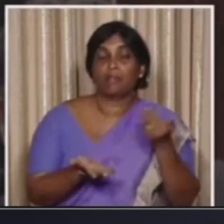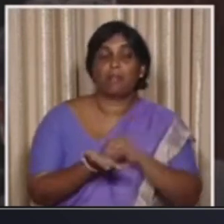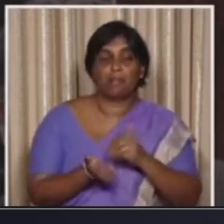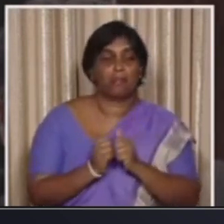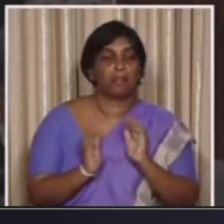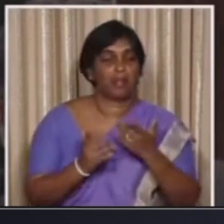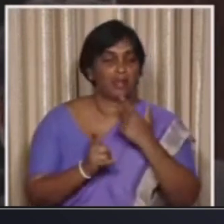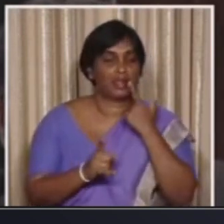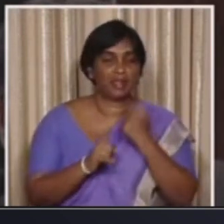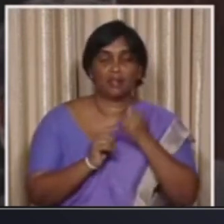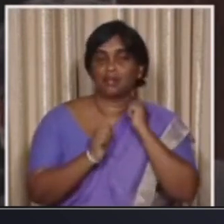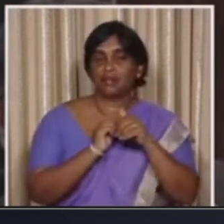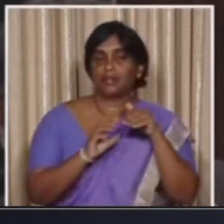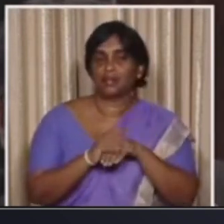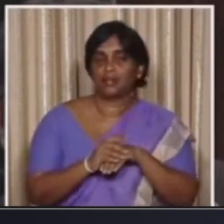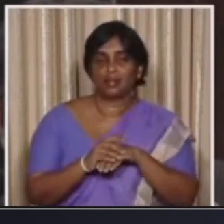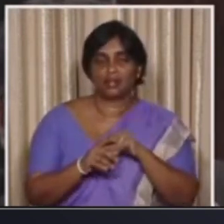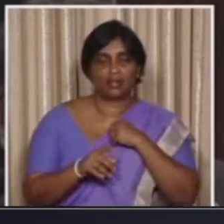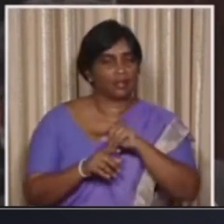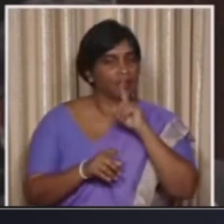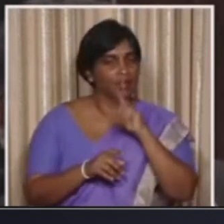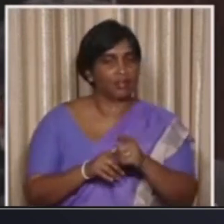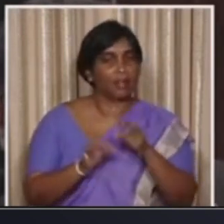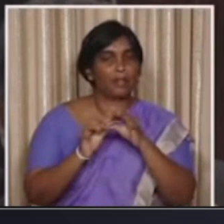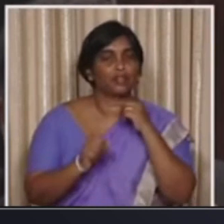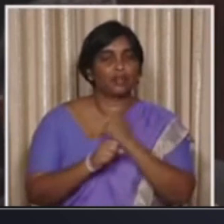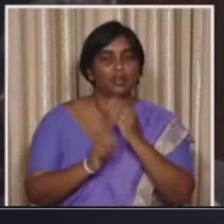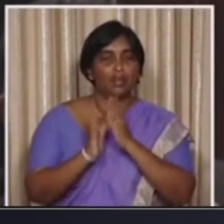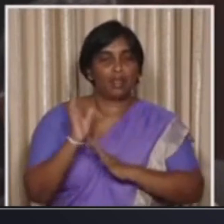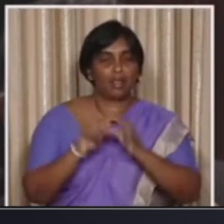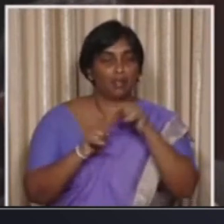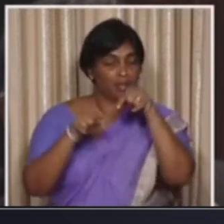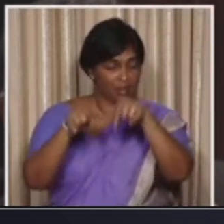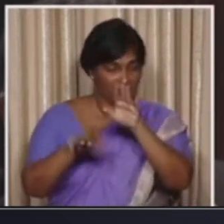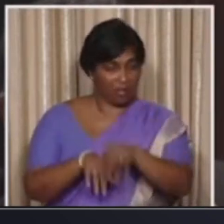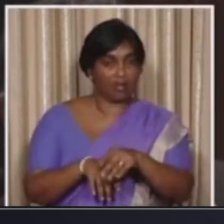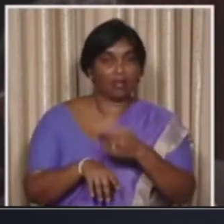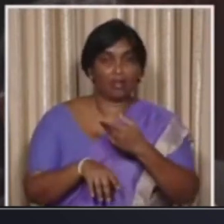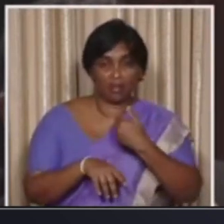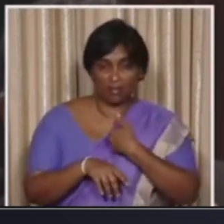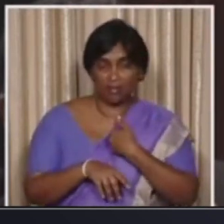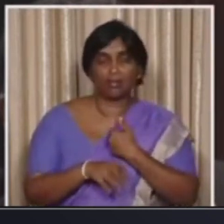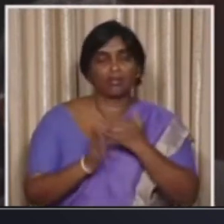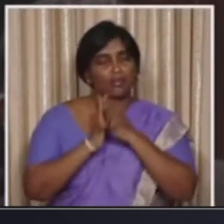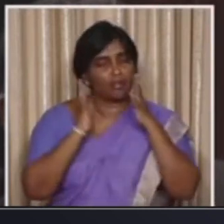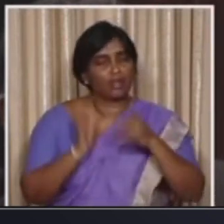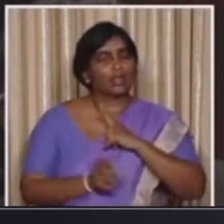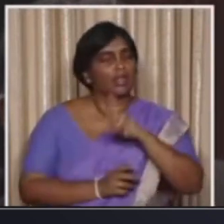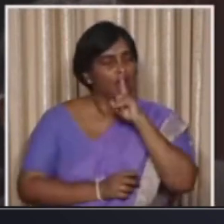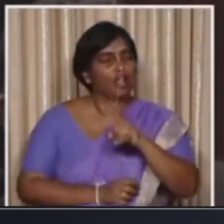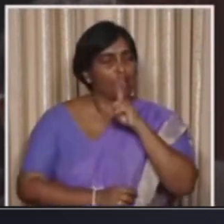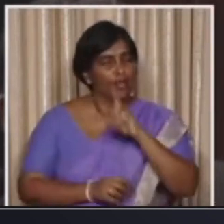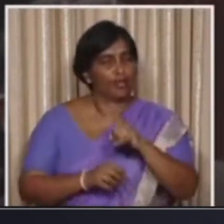කියලා මේසරේ අයවැයෙන් මම කියන එක දෙයක් බන්දුලු ගුණවර්ධන මහත්තයා මෙතනින් දැද්දී mama koi taram warga anak kau